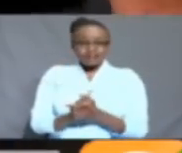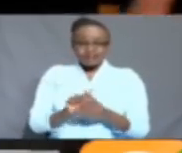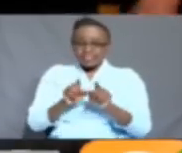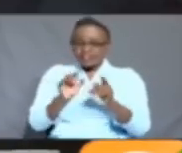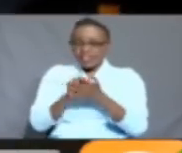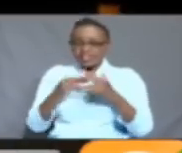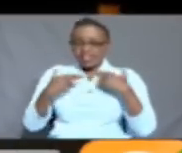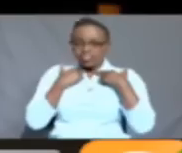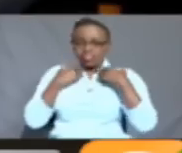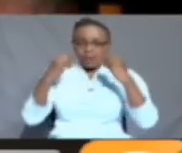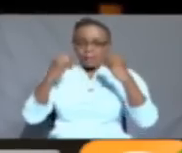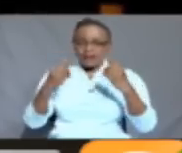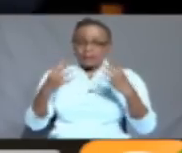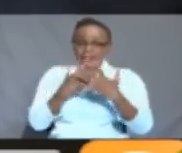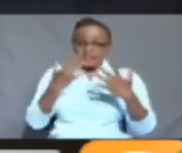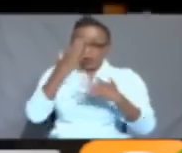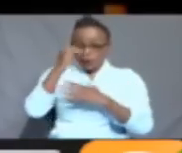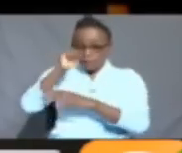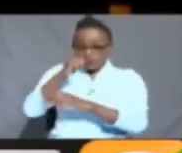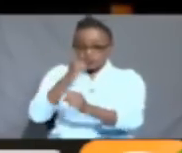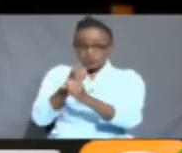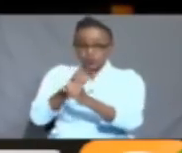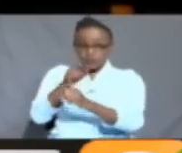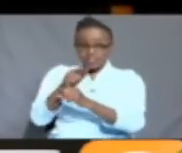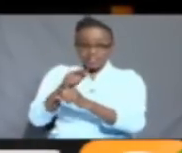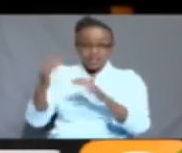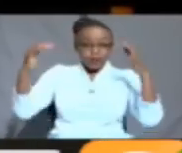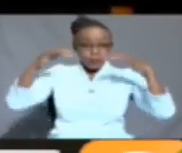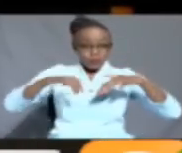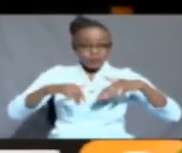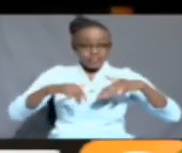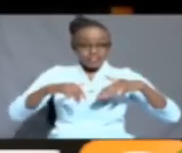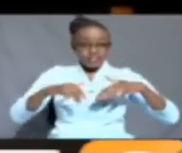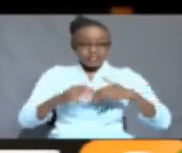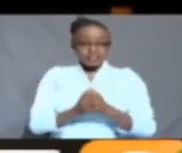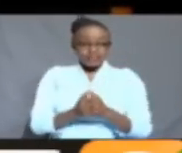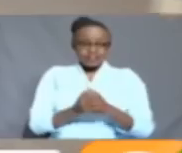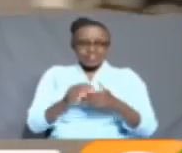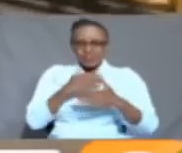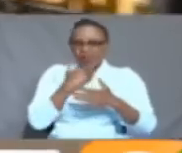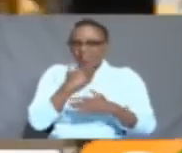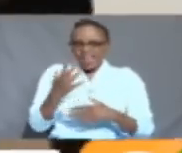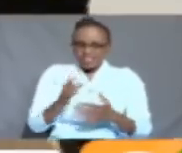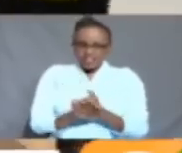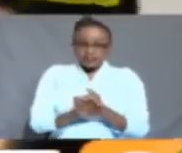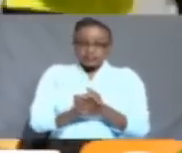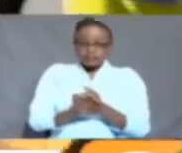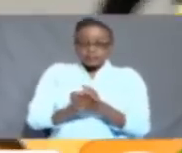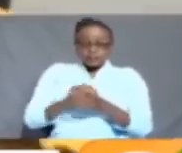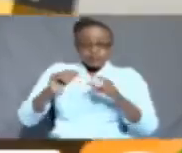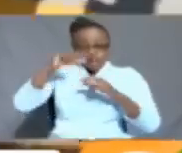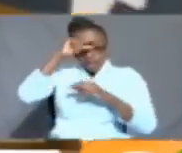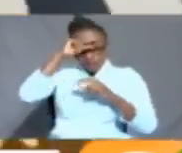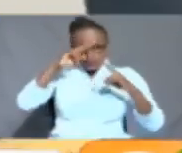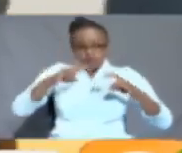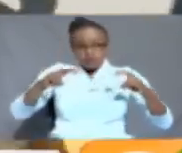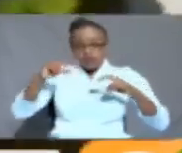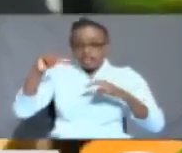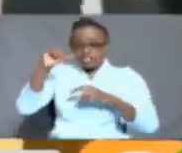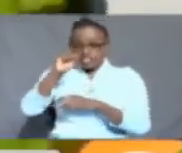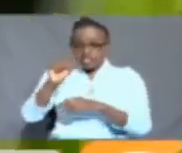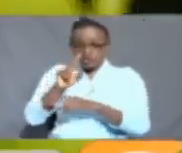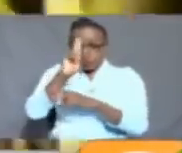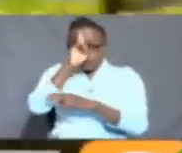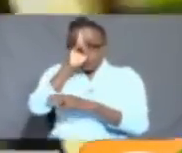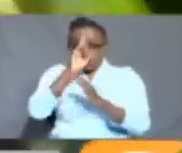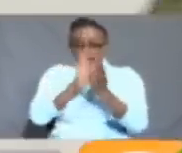on hold so many things so that I can do this conference. It's all for nothing. Serikali imetafuta huduma za majeshi,